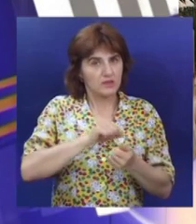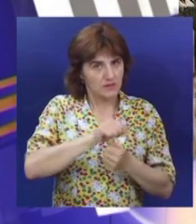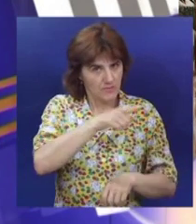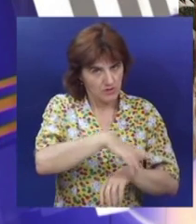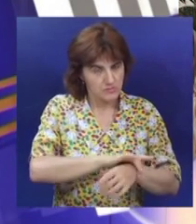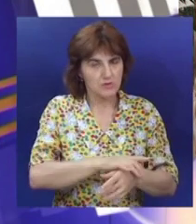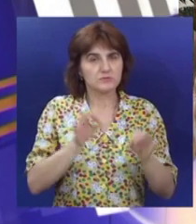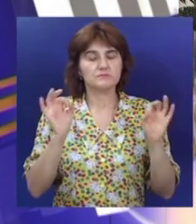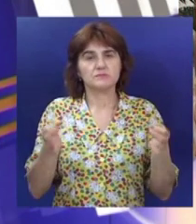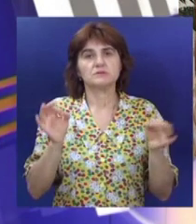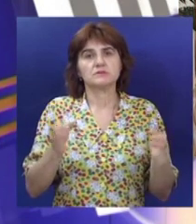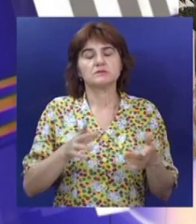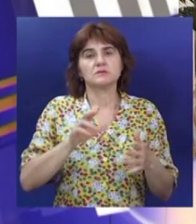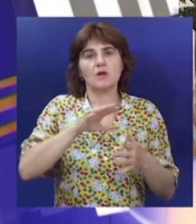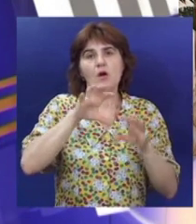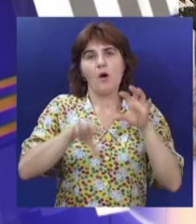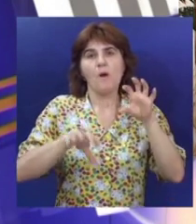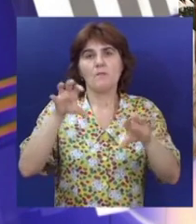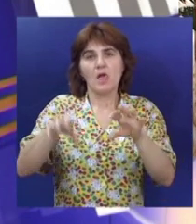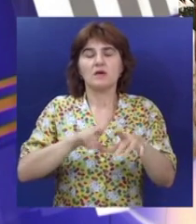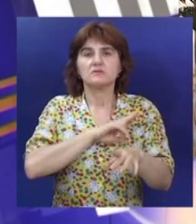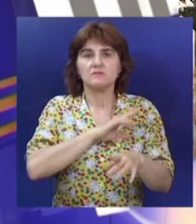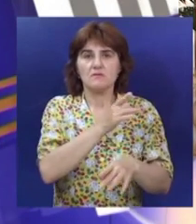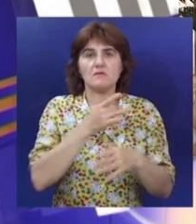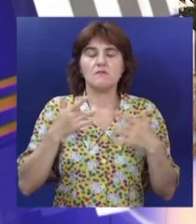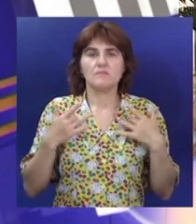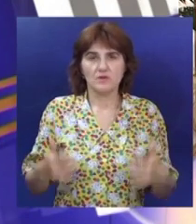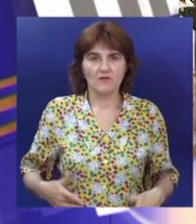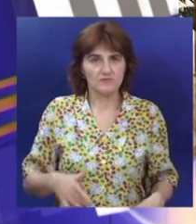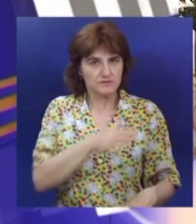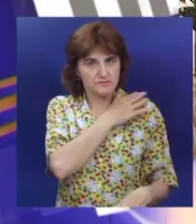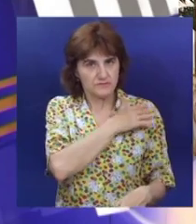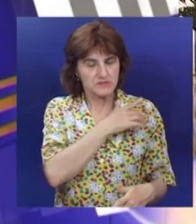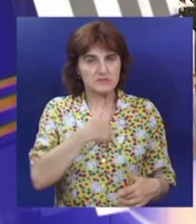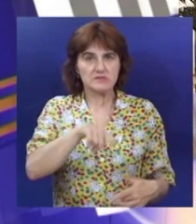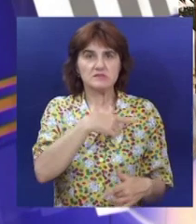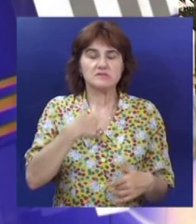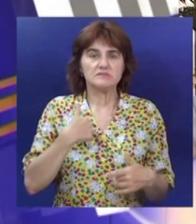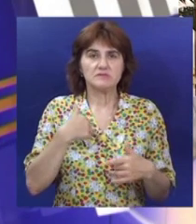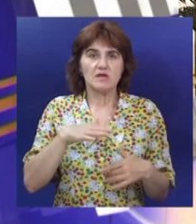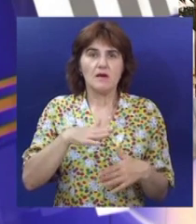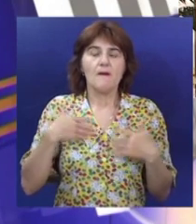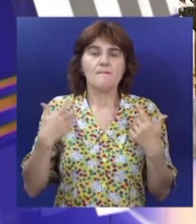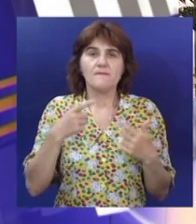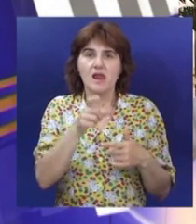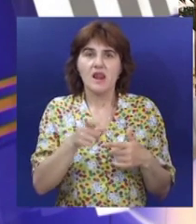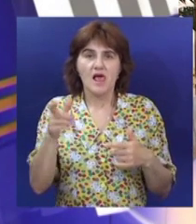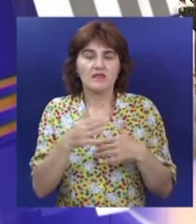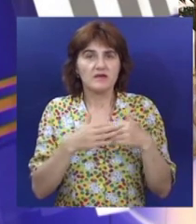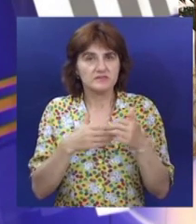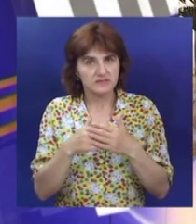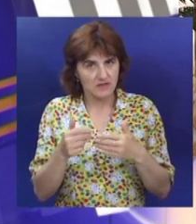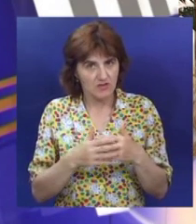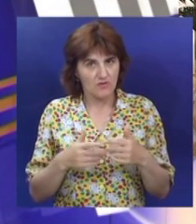obučeni, imaju sertifikate za određene oblasti kojima se mi tu bavimo. Zadovoljni su nam